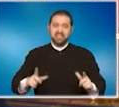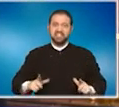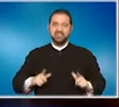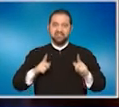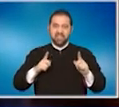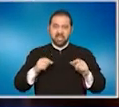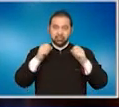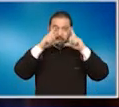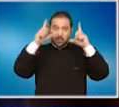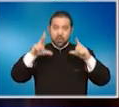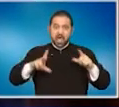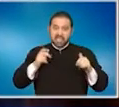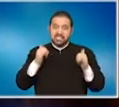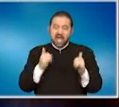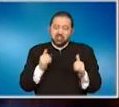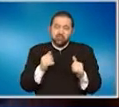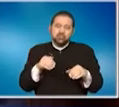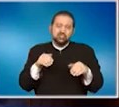este...